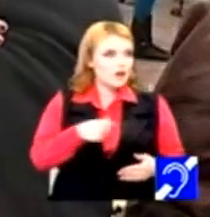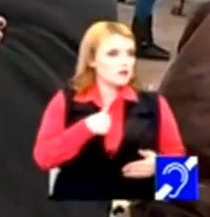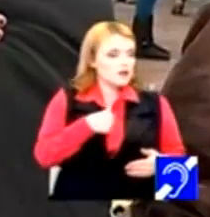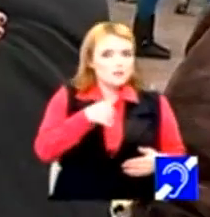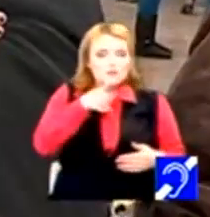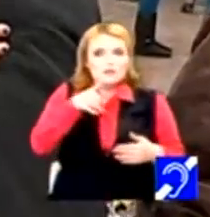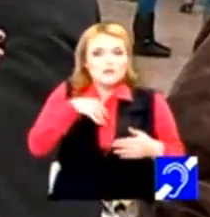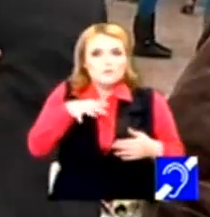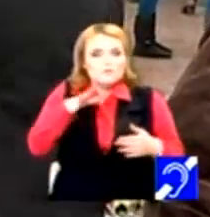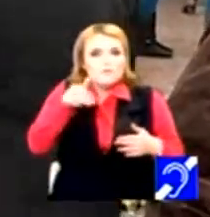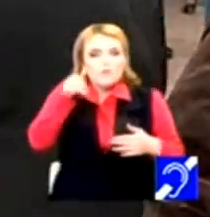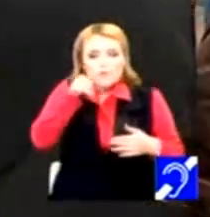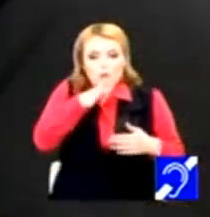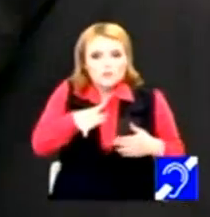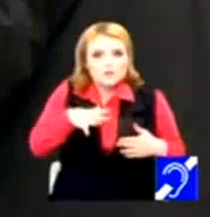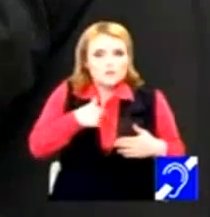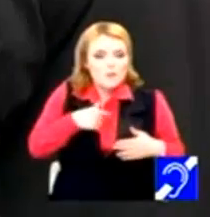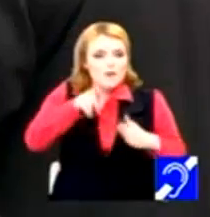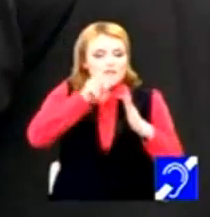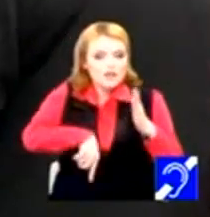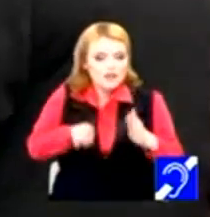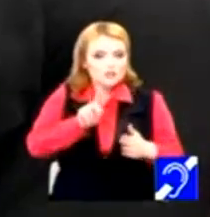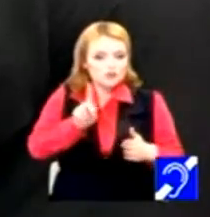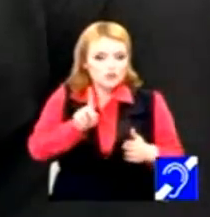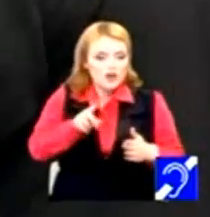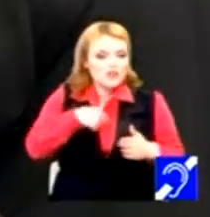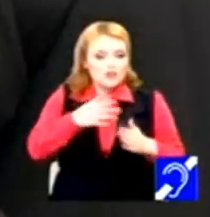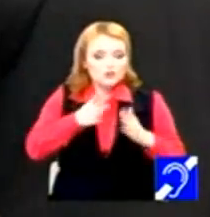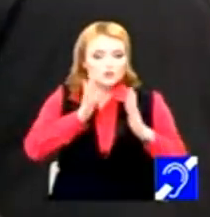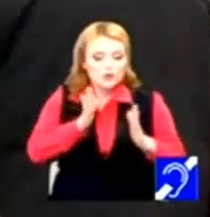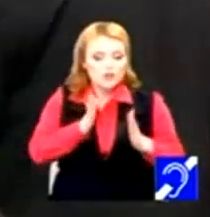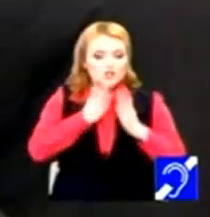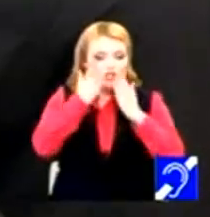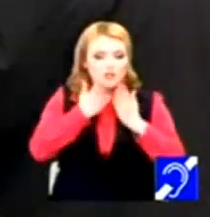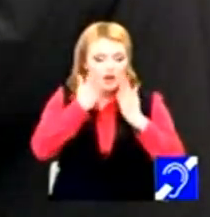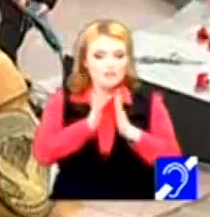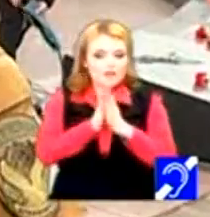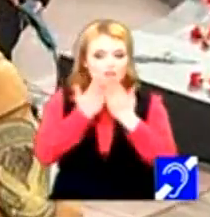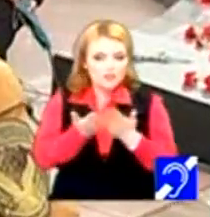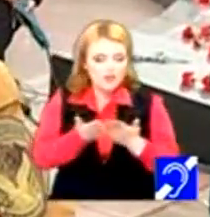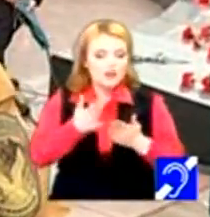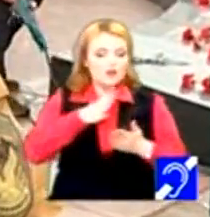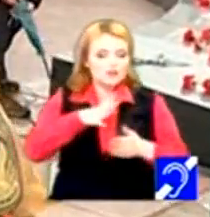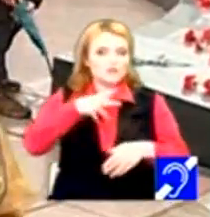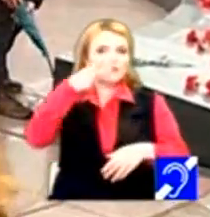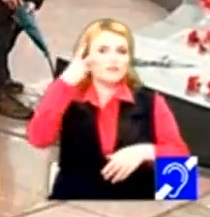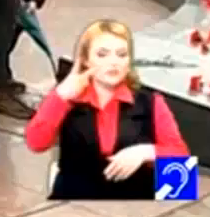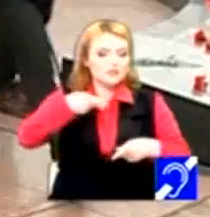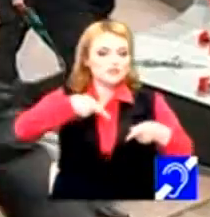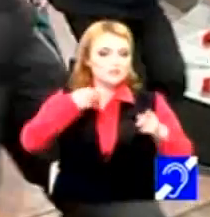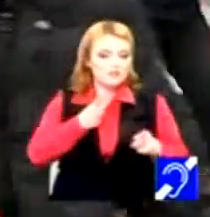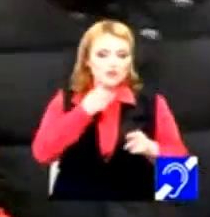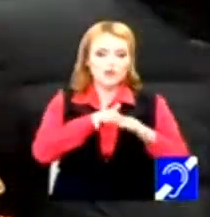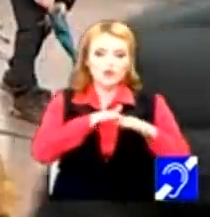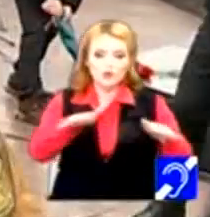prin istorici, spuneau. Atunci, într-adevăr, am văzut ce înseamnă războiul, ce înseamnă să pierzi prietenul. Ne amintim momente tragice, unde am